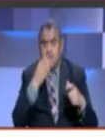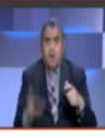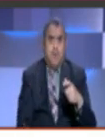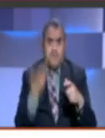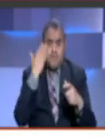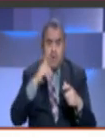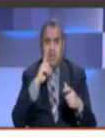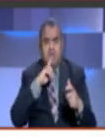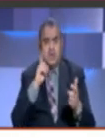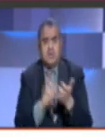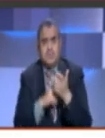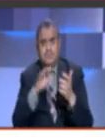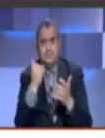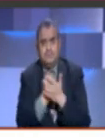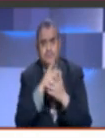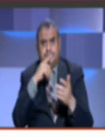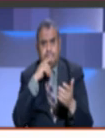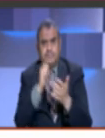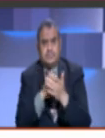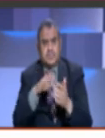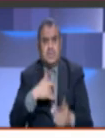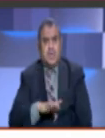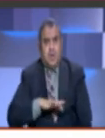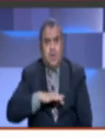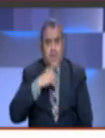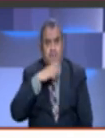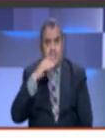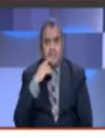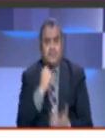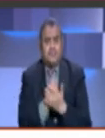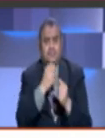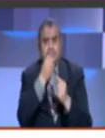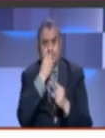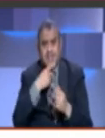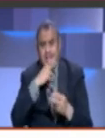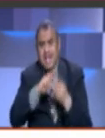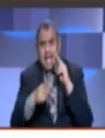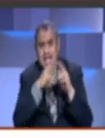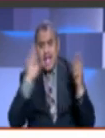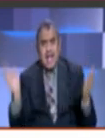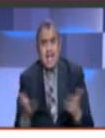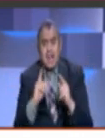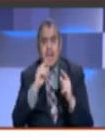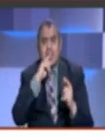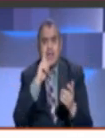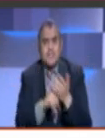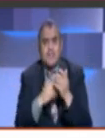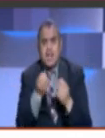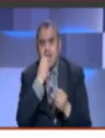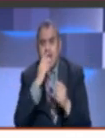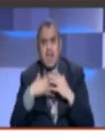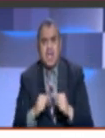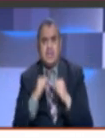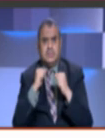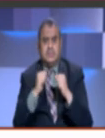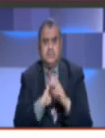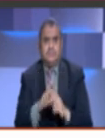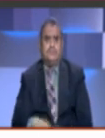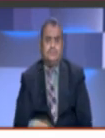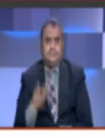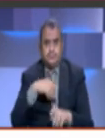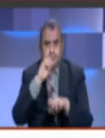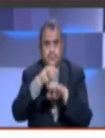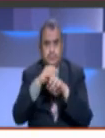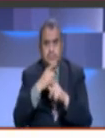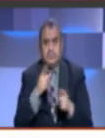المرض، وما فيش مجال للخوف من أي نوع من الأكل، لكن دايما بندعو للطعام الصحي. خليني اسال حضرتك في